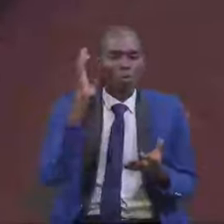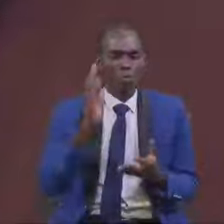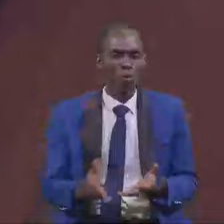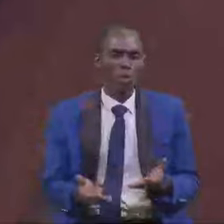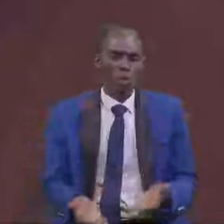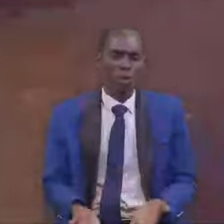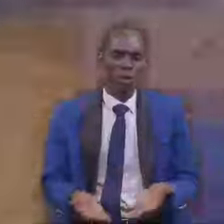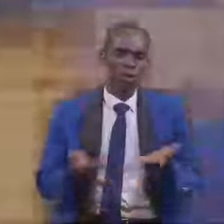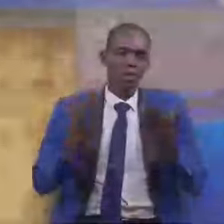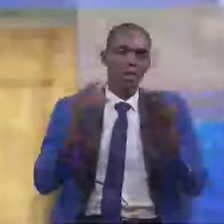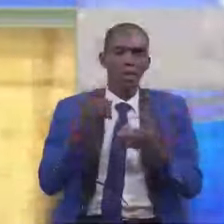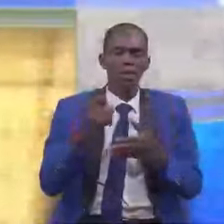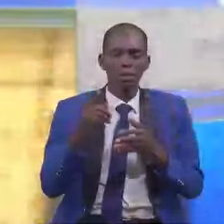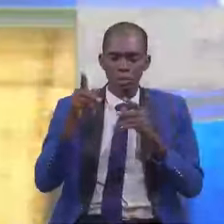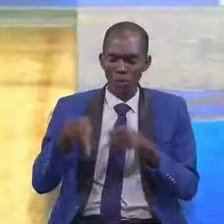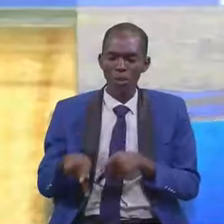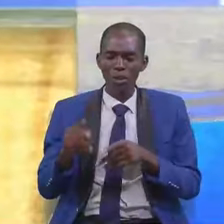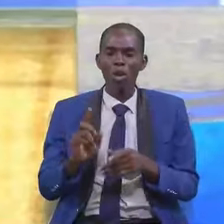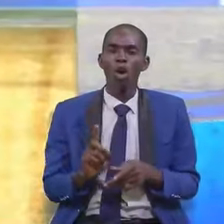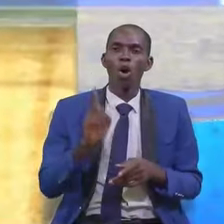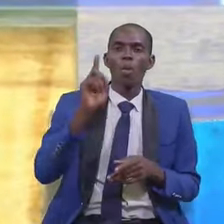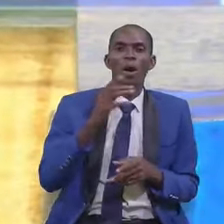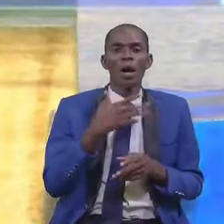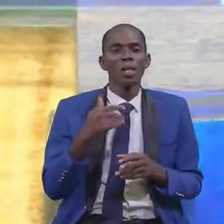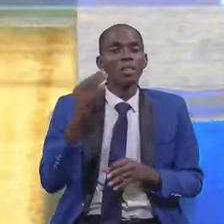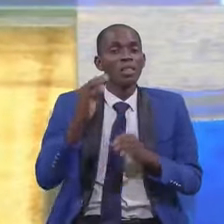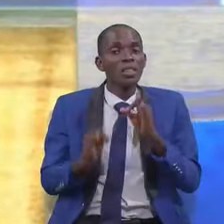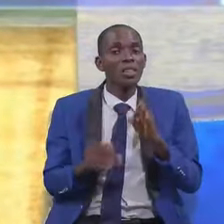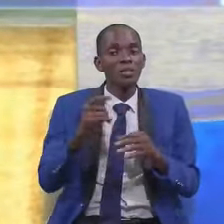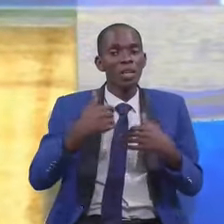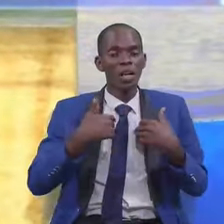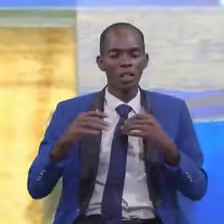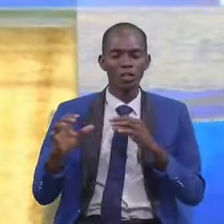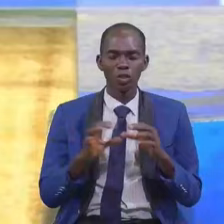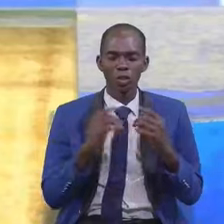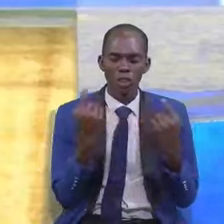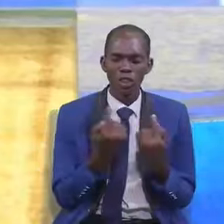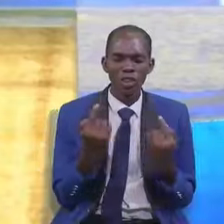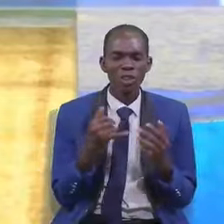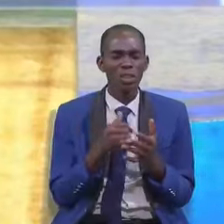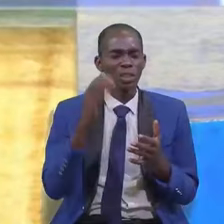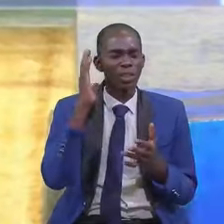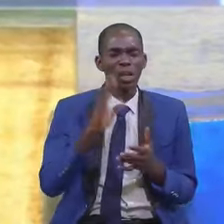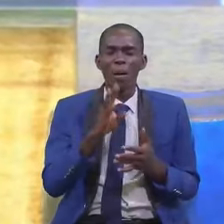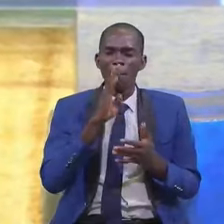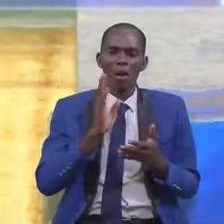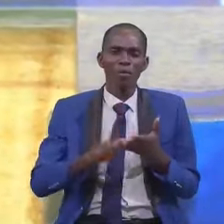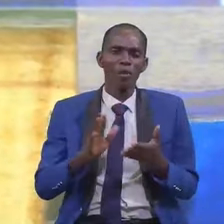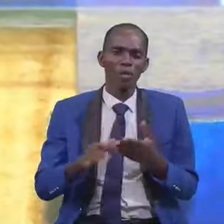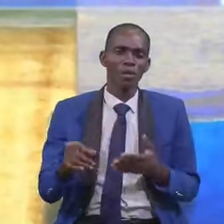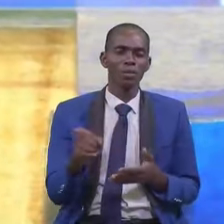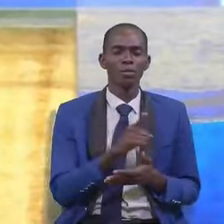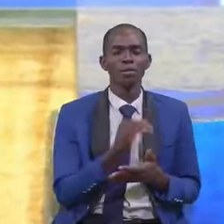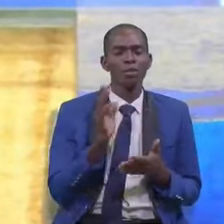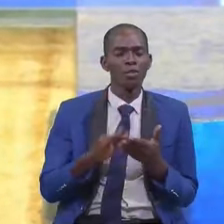foi le sauvera et le Seigneur le relèvera. S'il a commis des péchés, il lui sera pardonné. Ce soir, il y a le pardon.